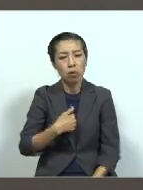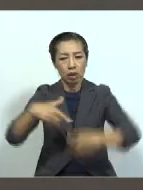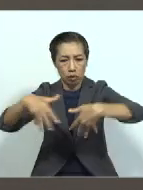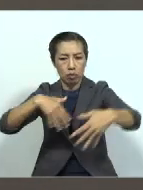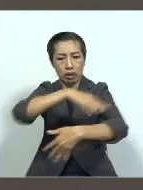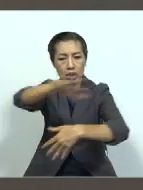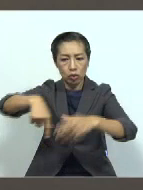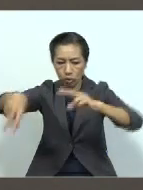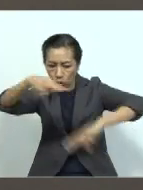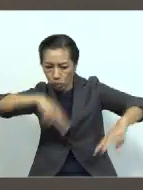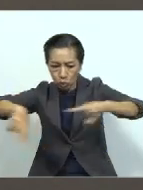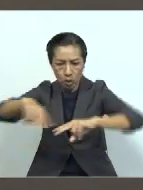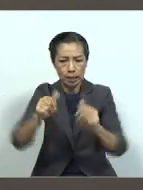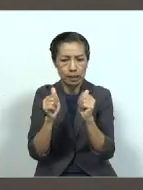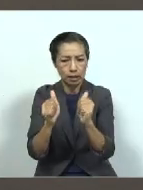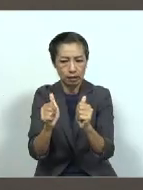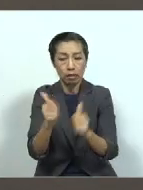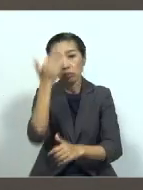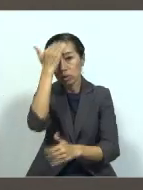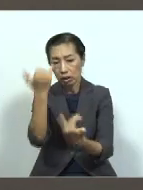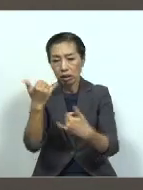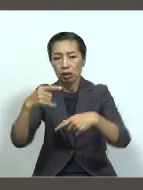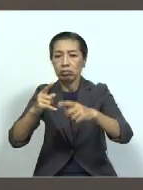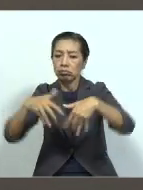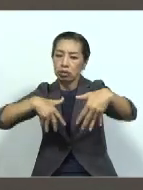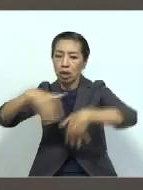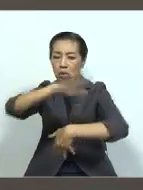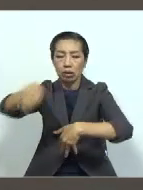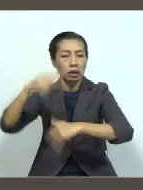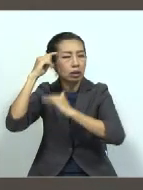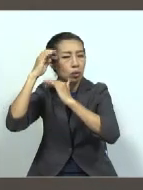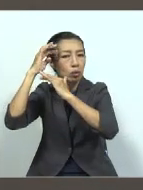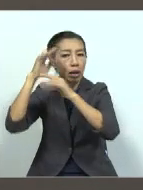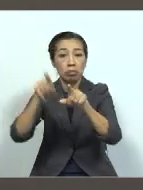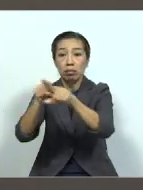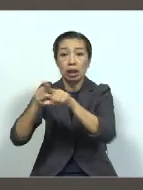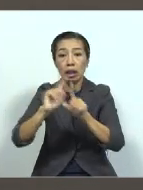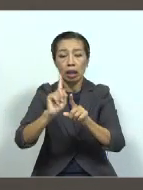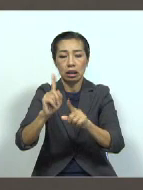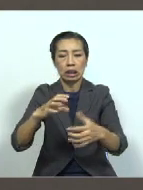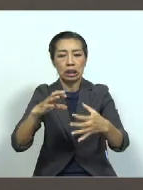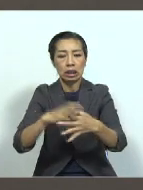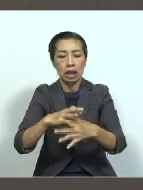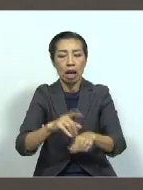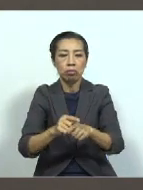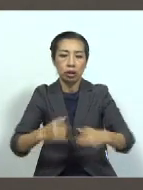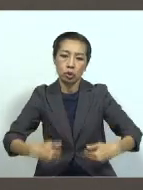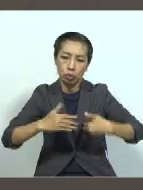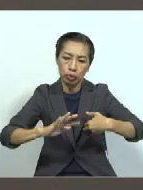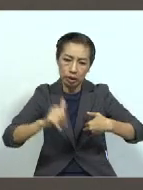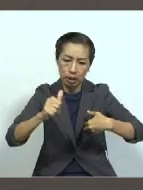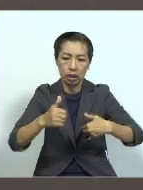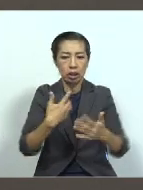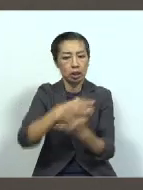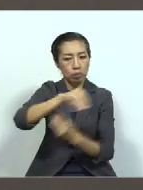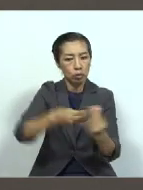ประชาชนให้ดีที่สุดนะครับเพราะวันนี้พี่น้องประชาชนทุกคนคงต่างคาดหวังในสิ่งเดียวกันก็คือหวังความอยู่ดีกินดีหวังให้ประเท